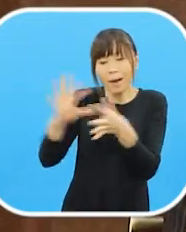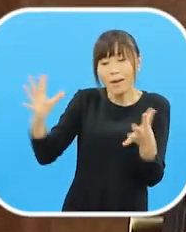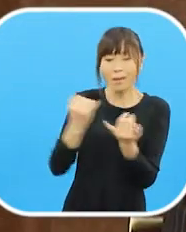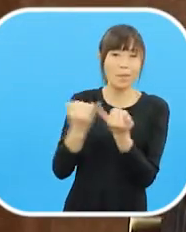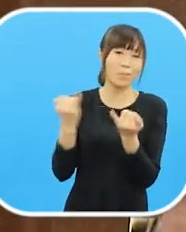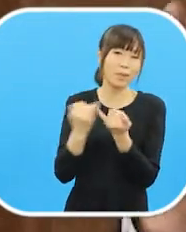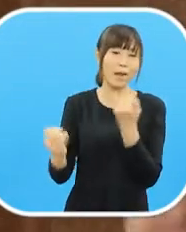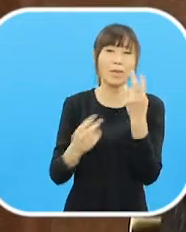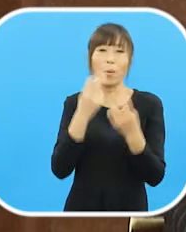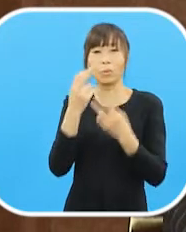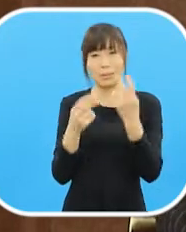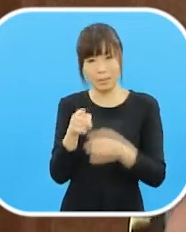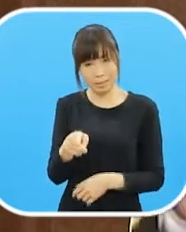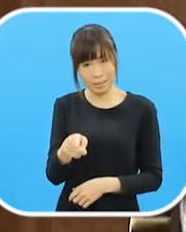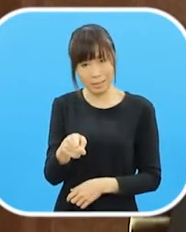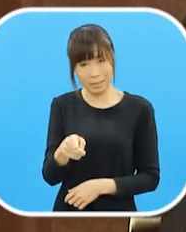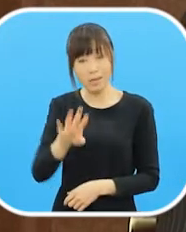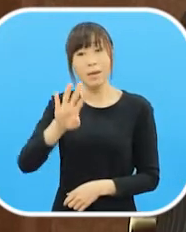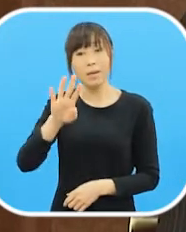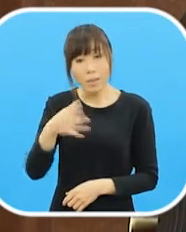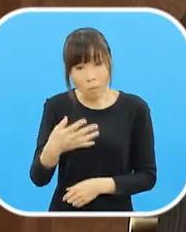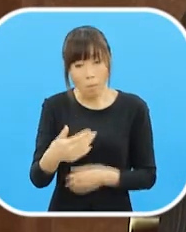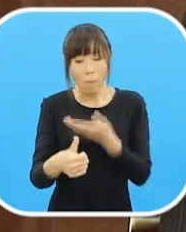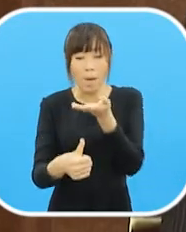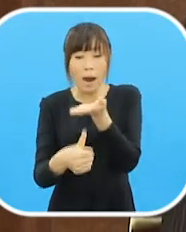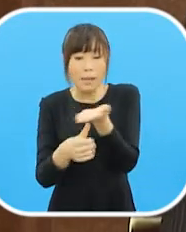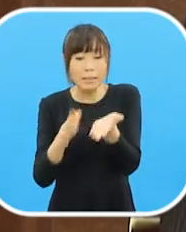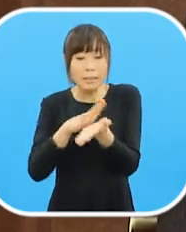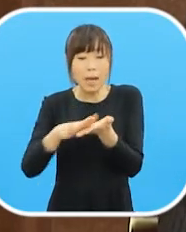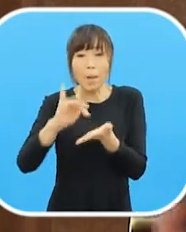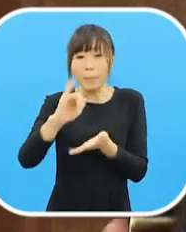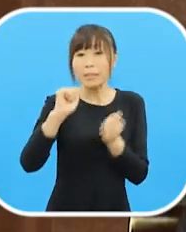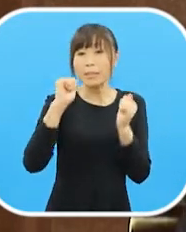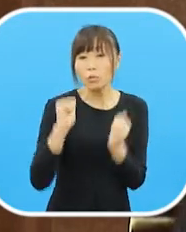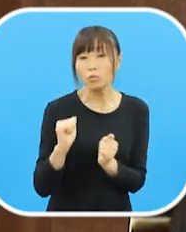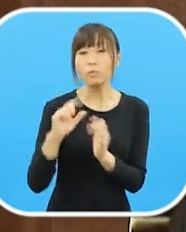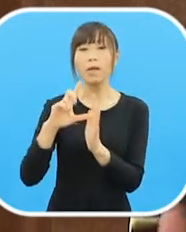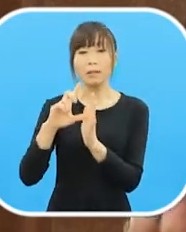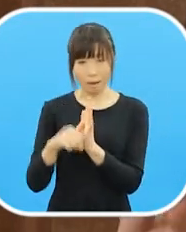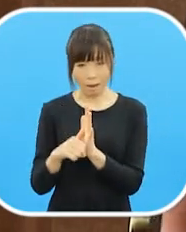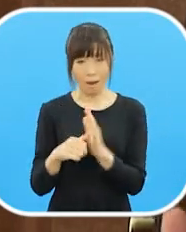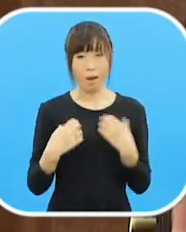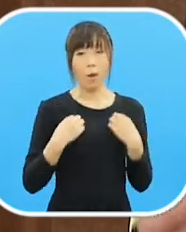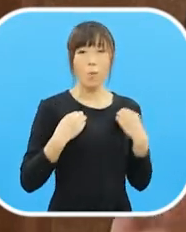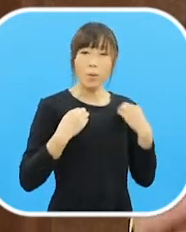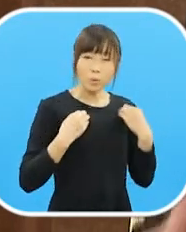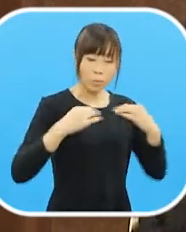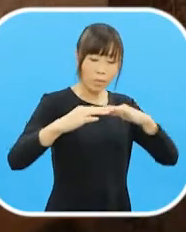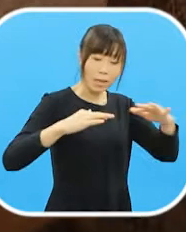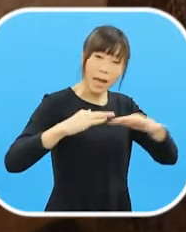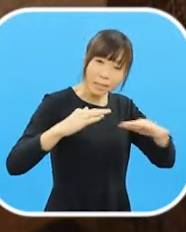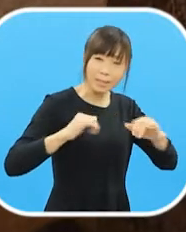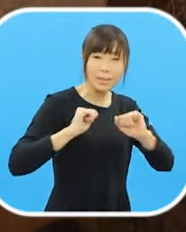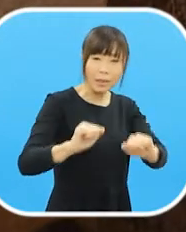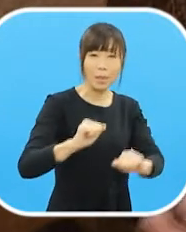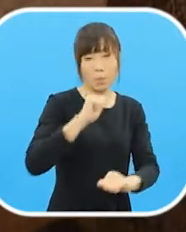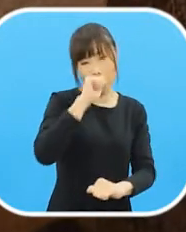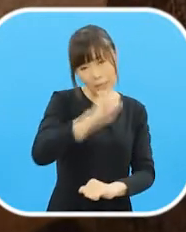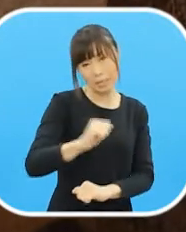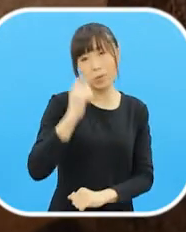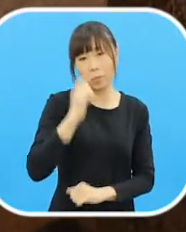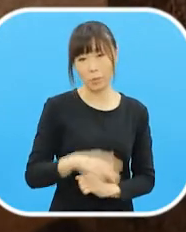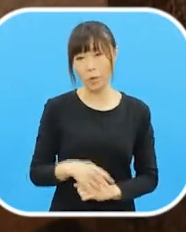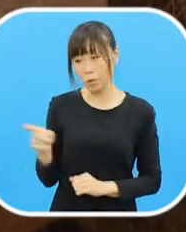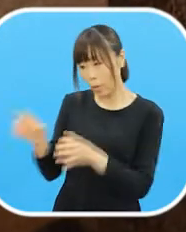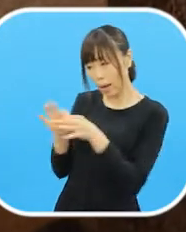ルのね、秋田のその秋田美人がということはね、そのファッションだって ね、デザインがねあっていいんですよ。 関係することで、例え